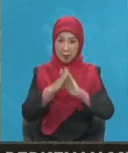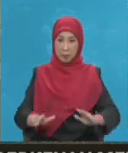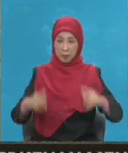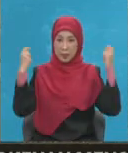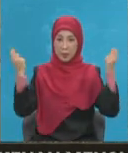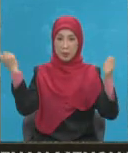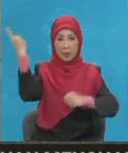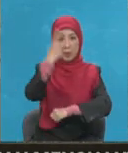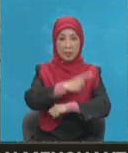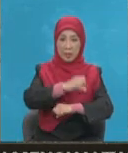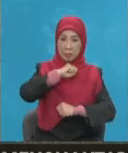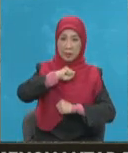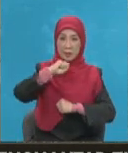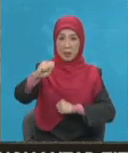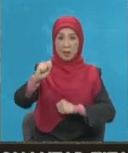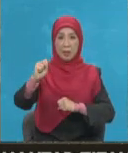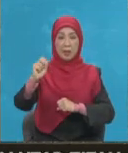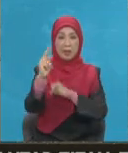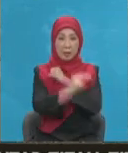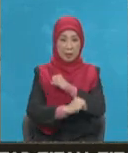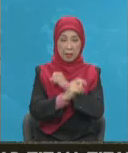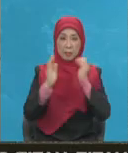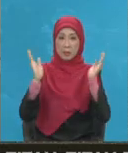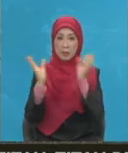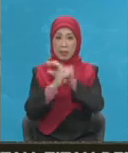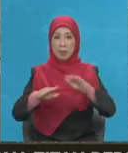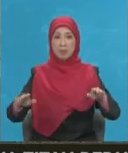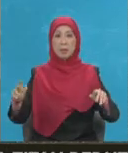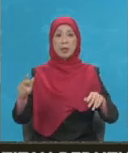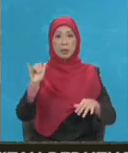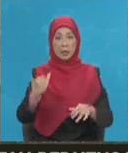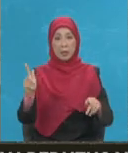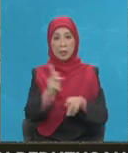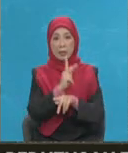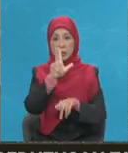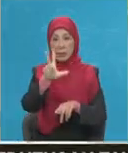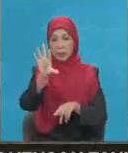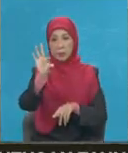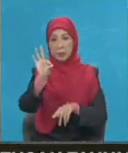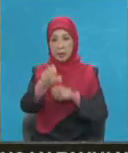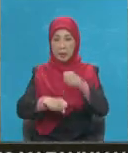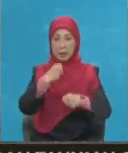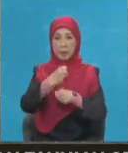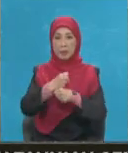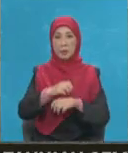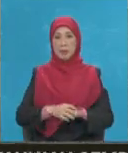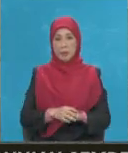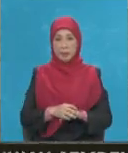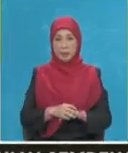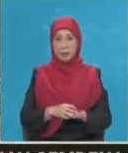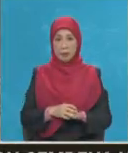Selamat menyambut Hari Kebangsaan Negara Brunei Darussalam yang ke-39 tahun.